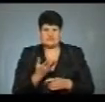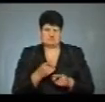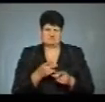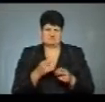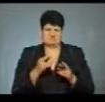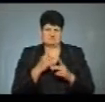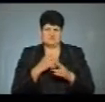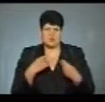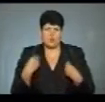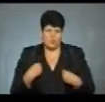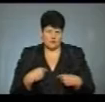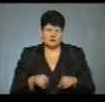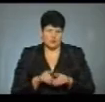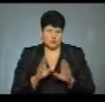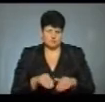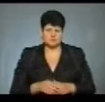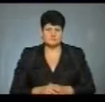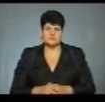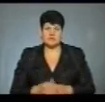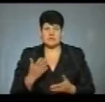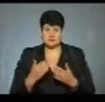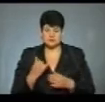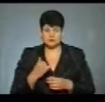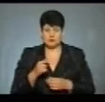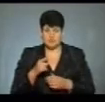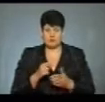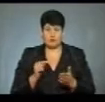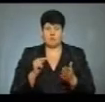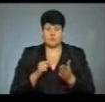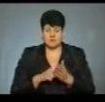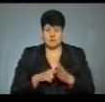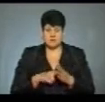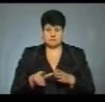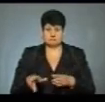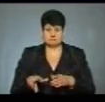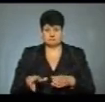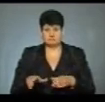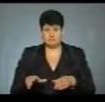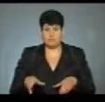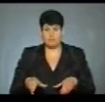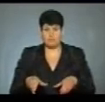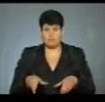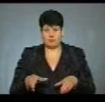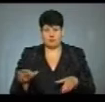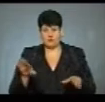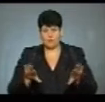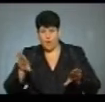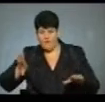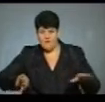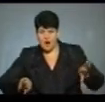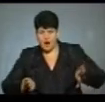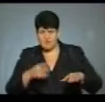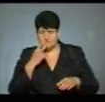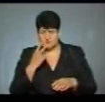неестественно. Одяг, правильно, Петро Євгенович. Якщо вам попадаються по дорозі якісь овраги, ще щось таке, і